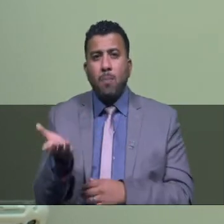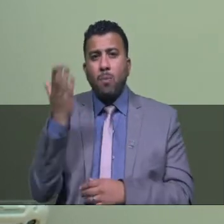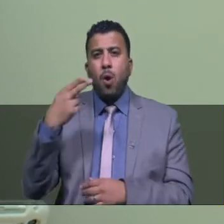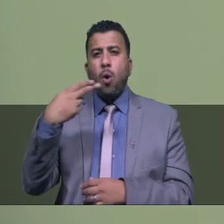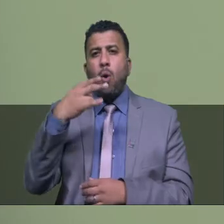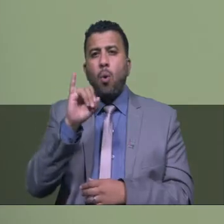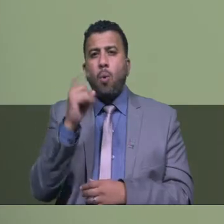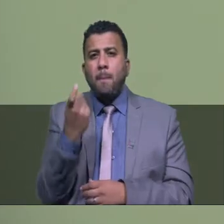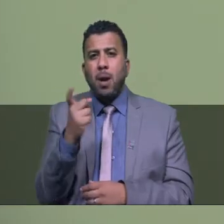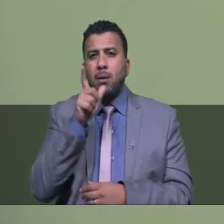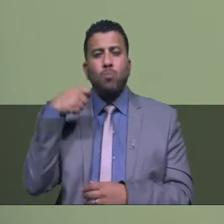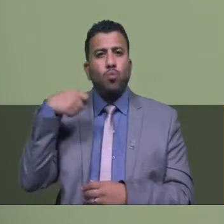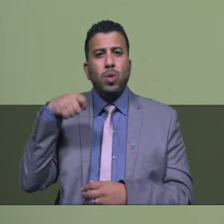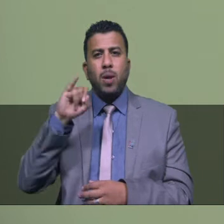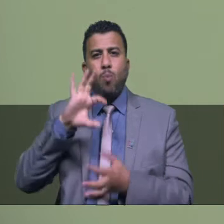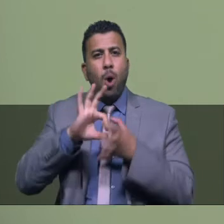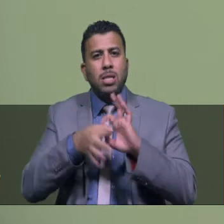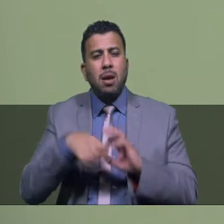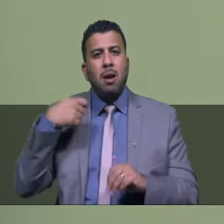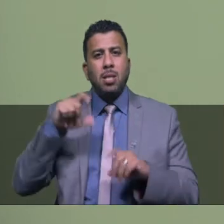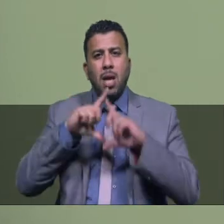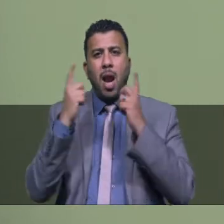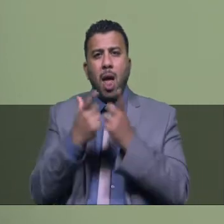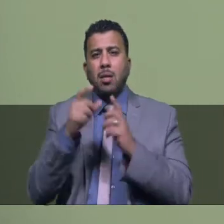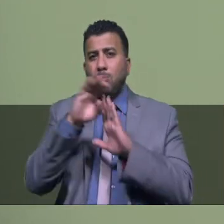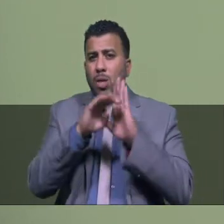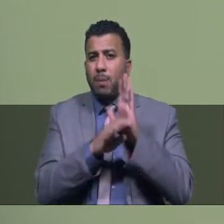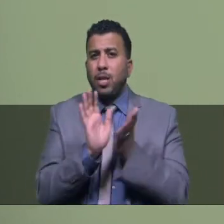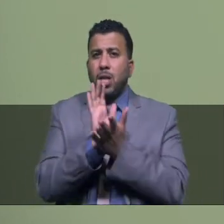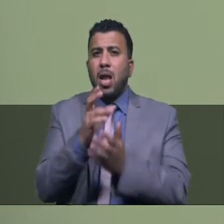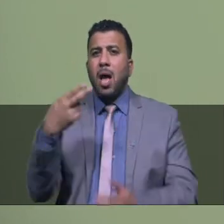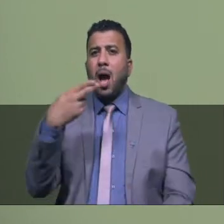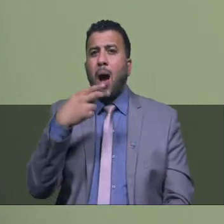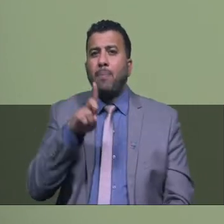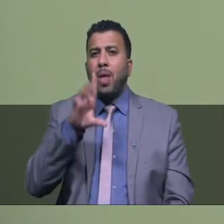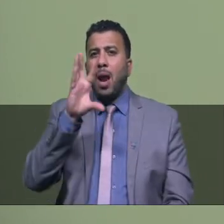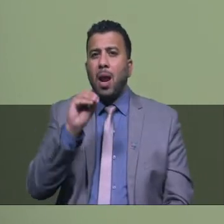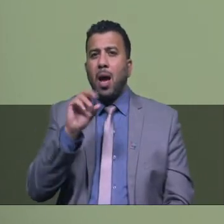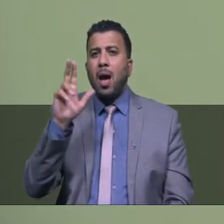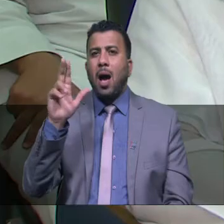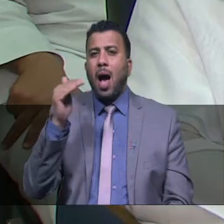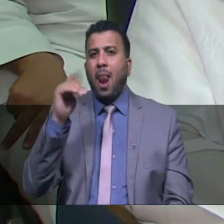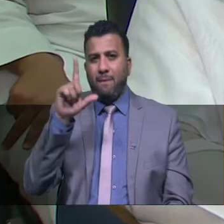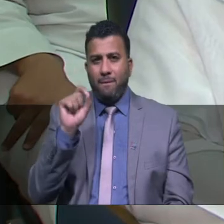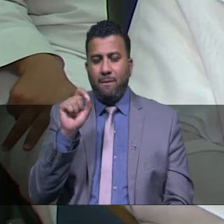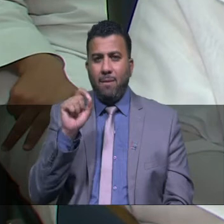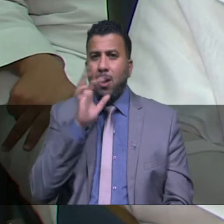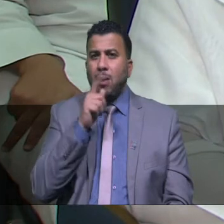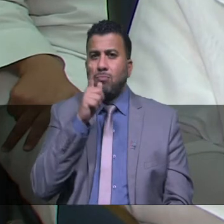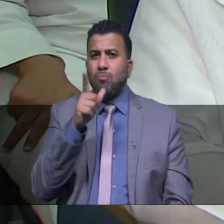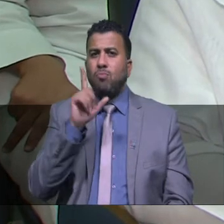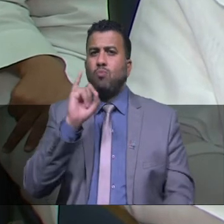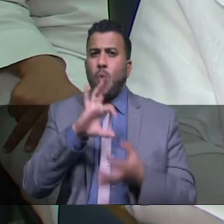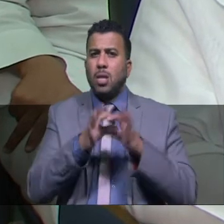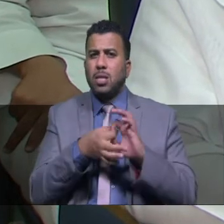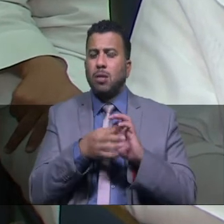علي الشامسي مدير المؤسسة ورئيس لجنة المنظمة للجائزة عبد الله خلاف الحسني، وجمع من معلمي